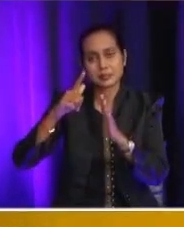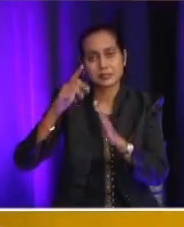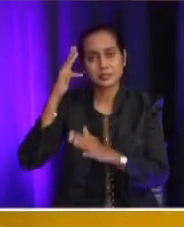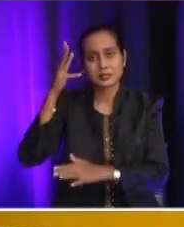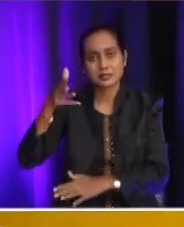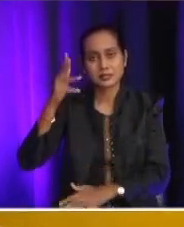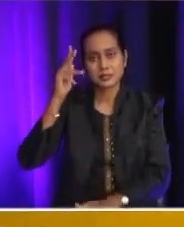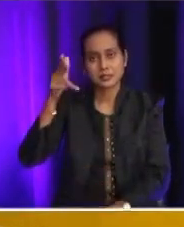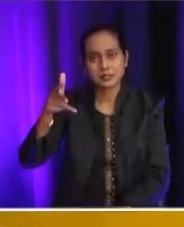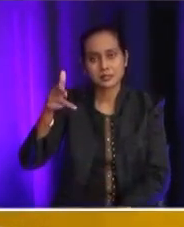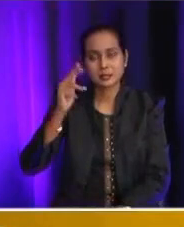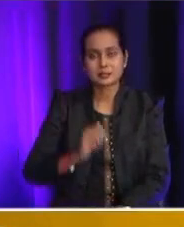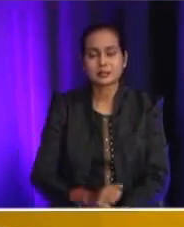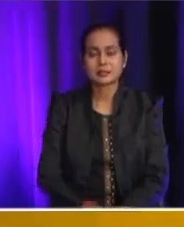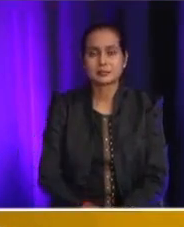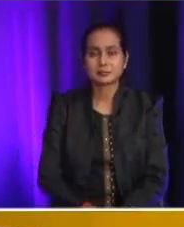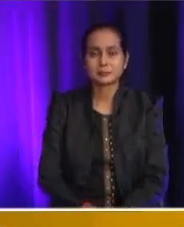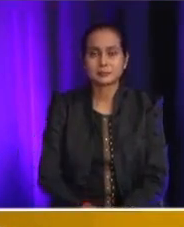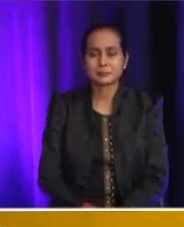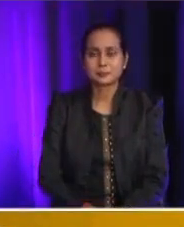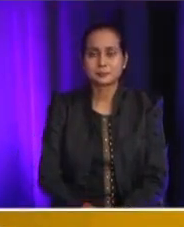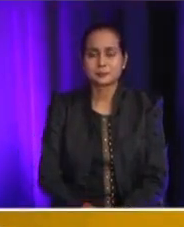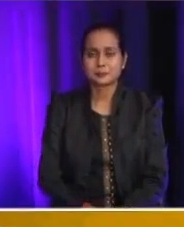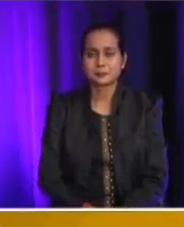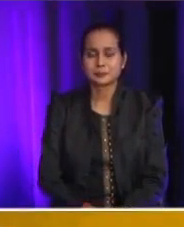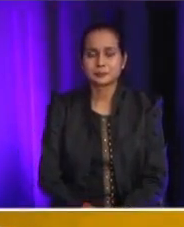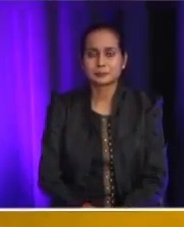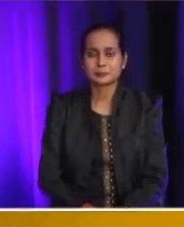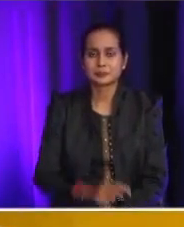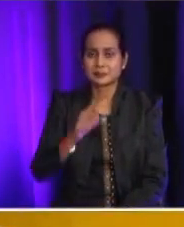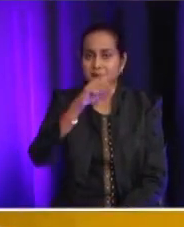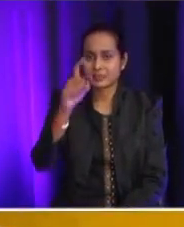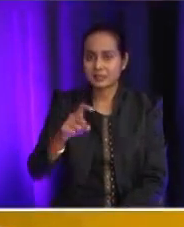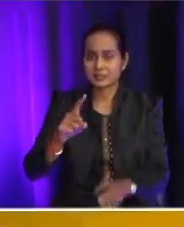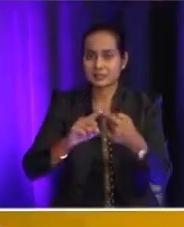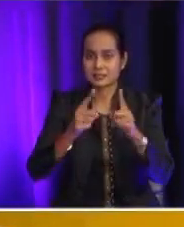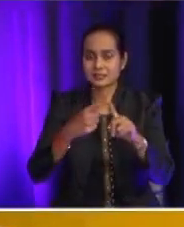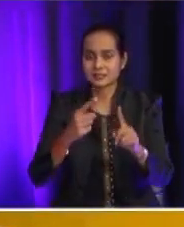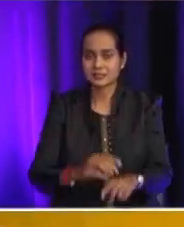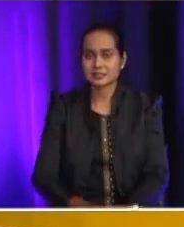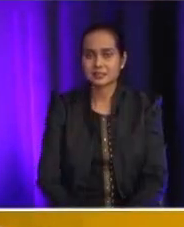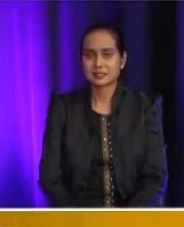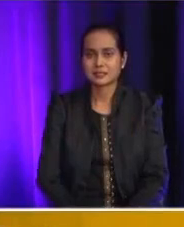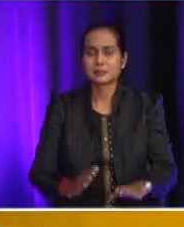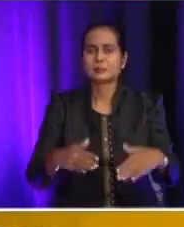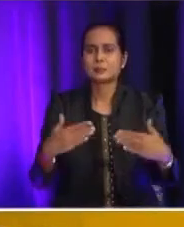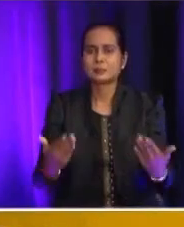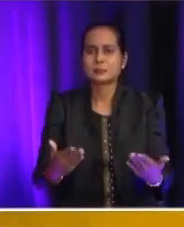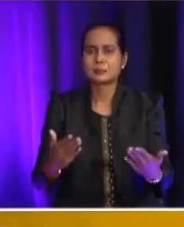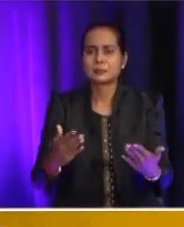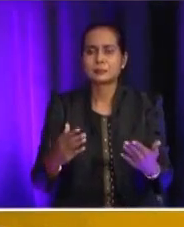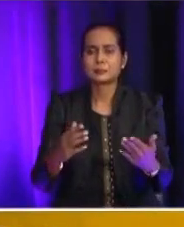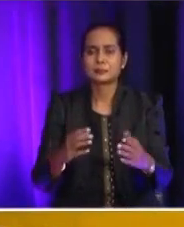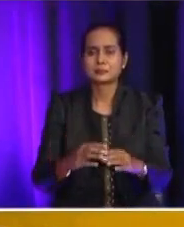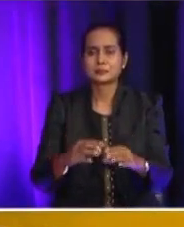dan kritis ya. Jadi kita tanya lagi kawan kita. Bagaimana dengan golongan yang atas